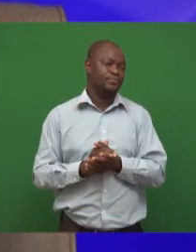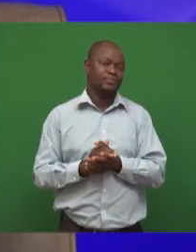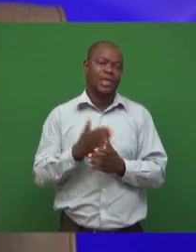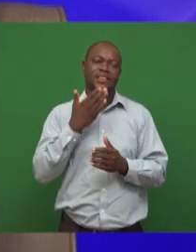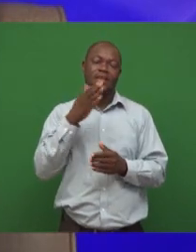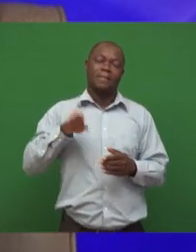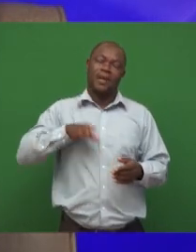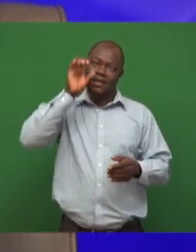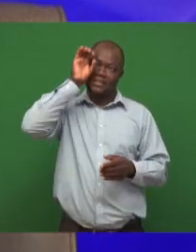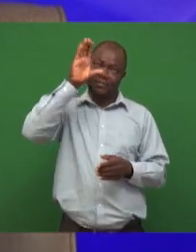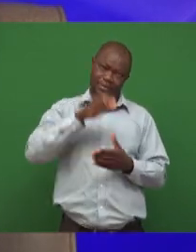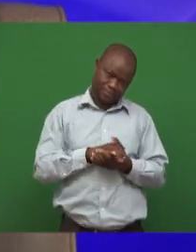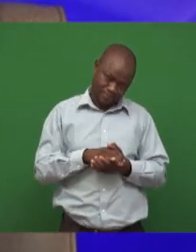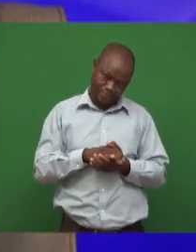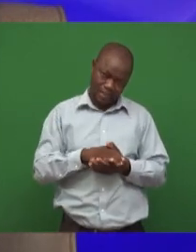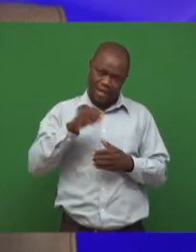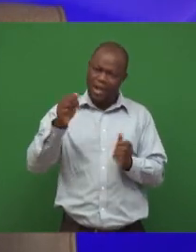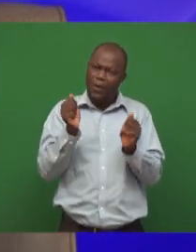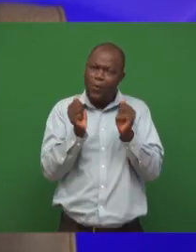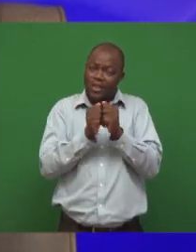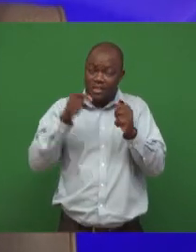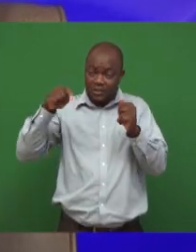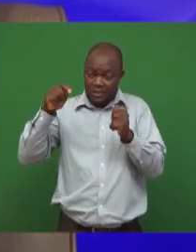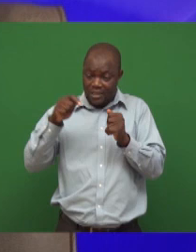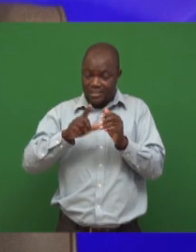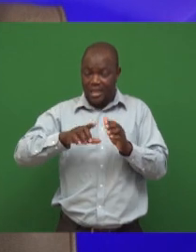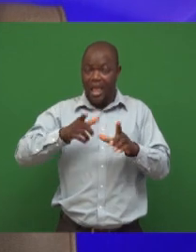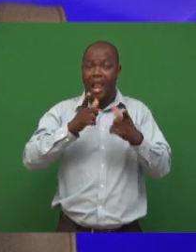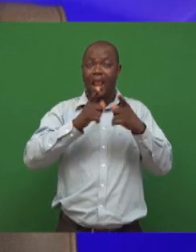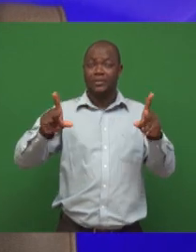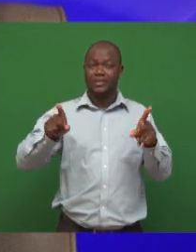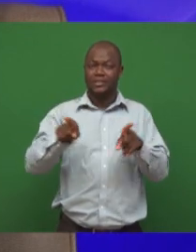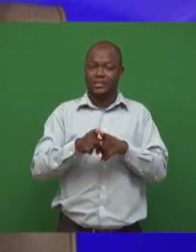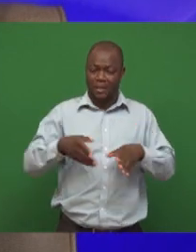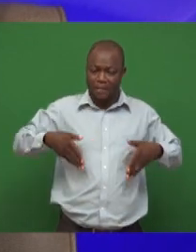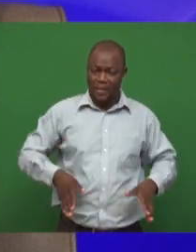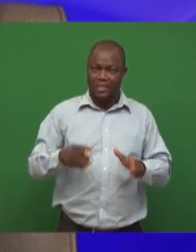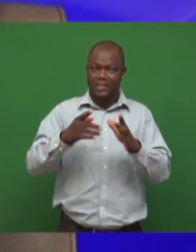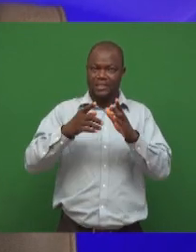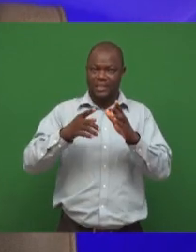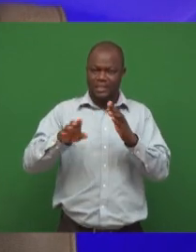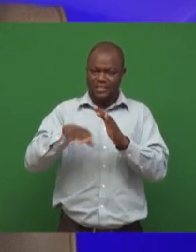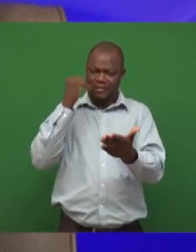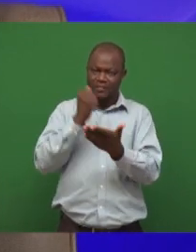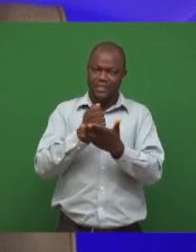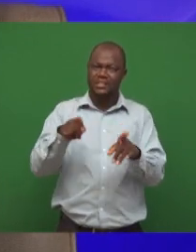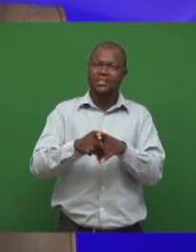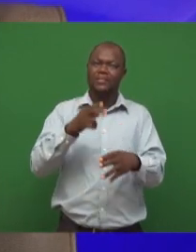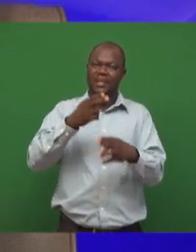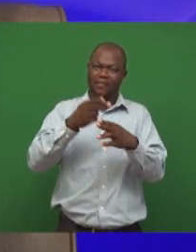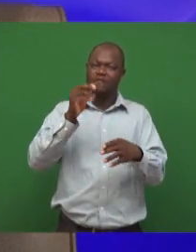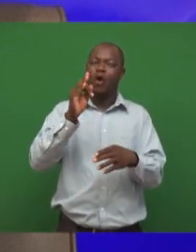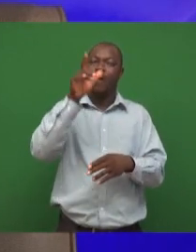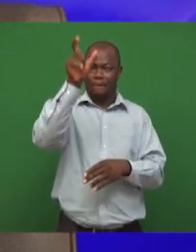Ndotenda Mai Chisamba. Ndingati nemutauro wemazuvano best certificate ndopanoti munhu kana